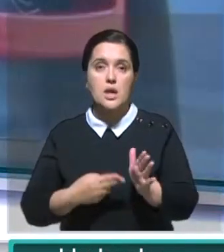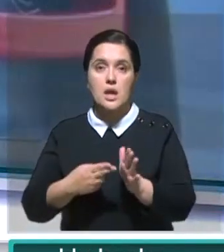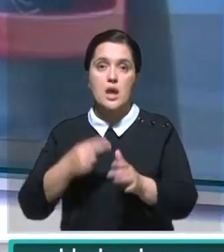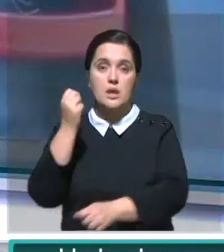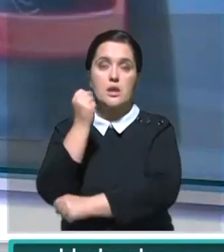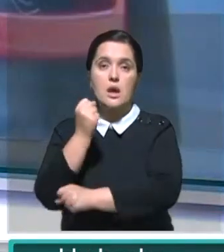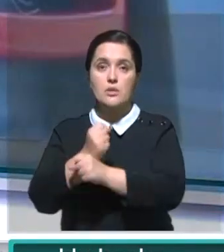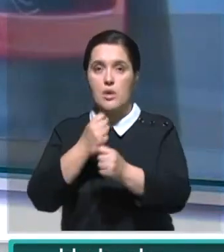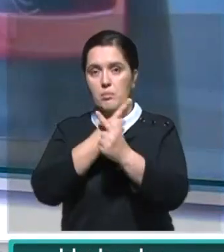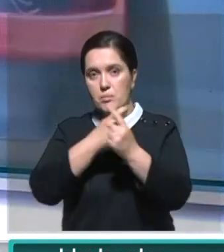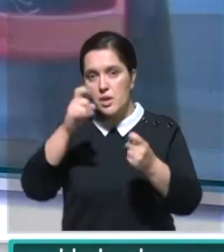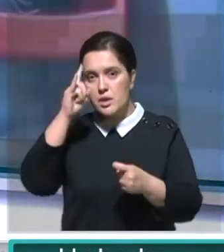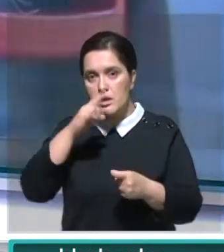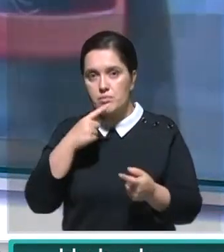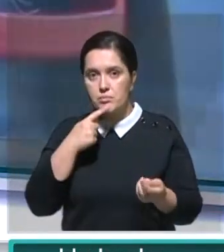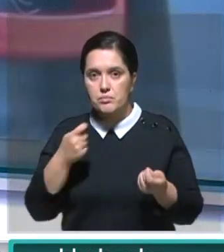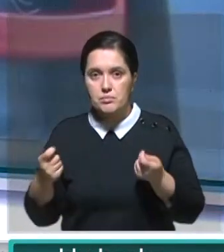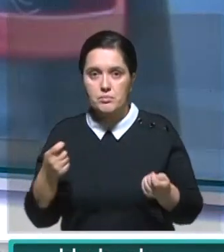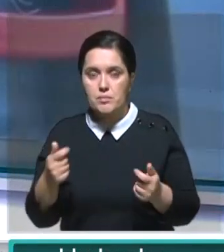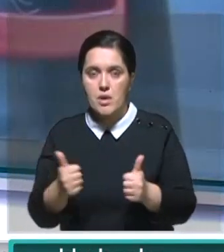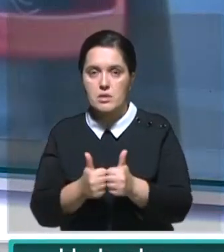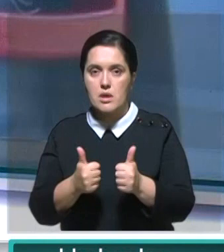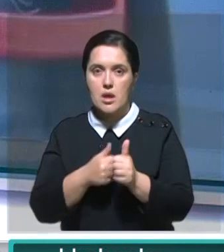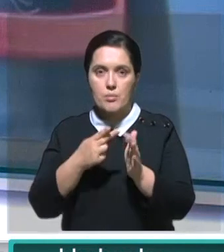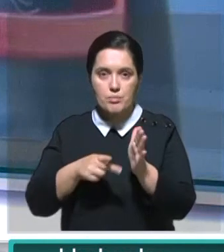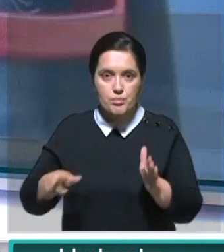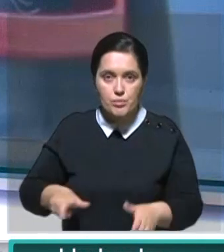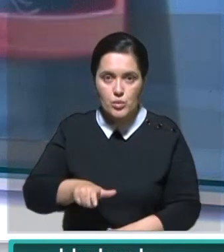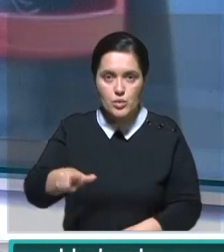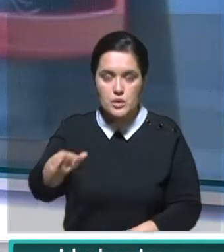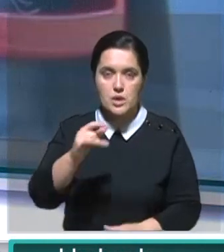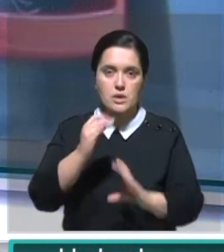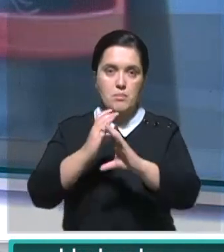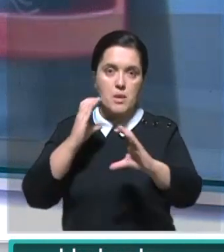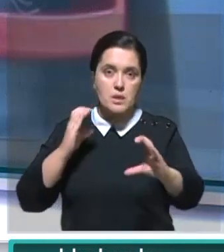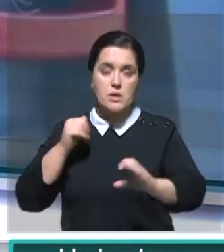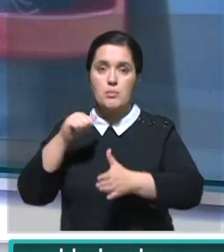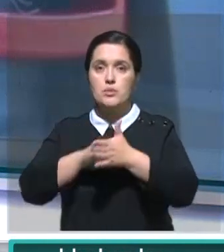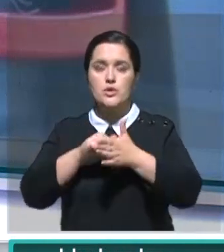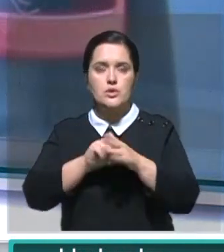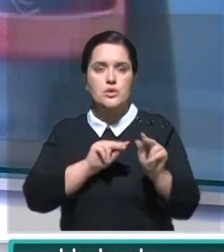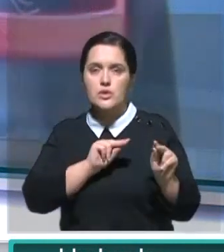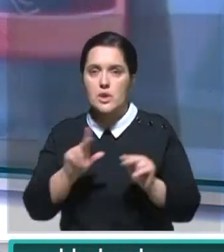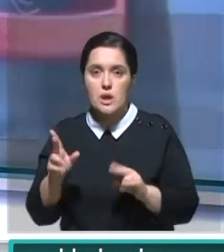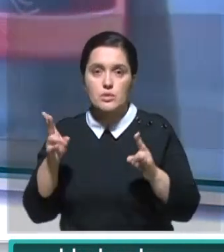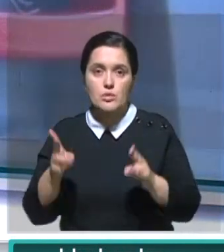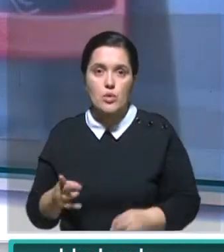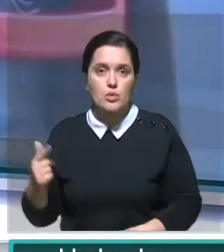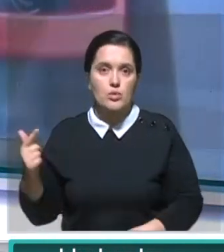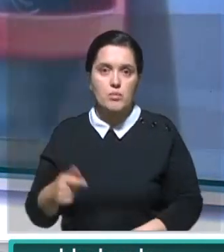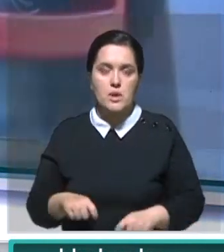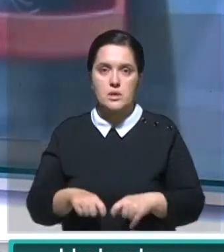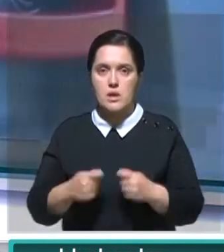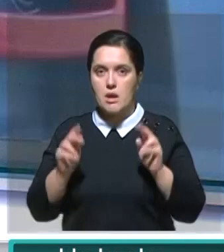Железнодорожники призывают соотечественников быть бдительными, находясь вблизи путей и поездов. Главная причина несчастных случаев – это грубые